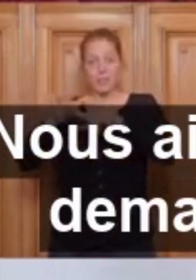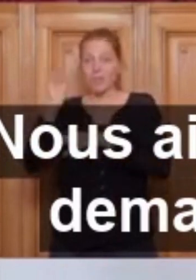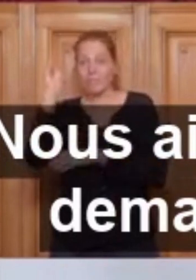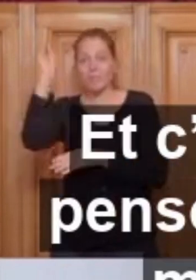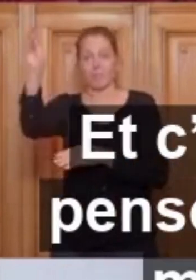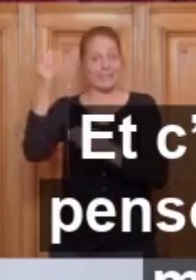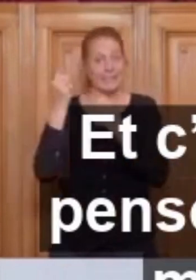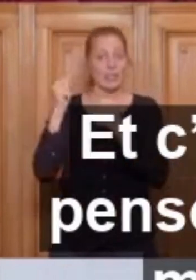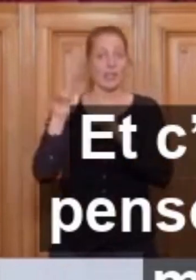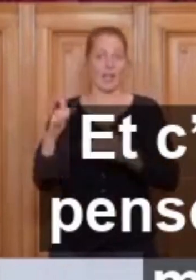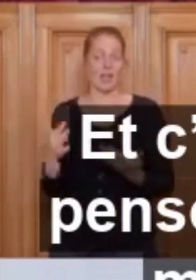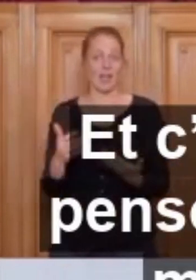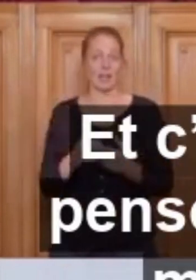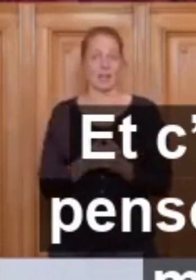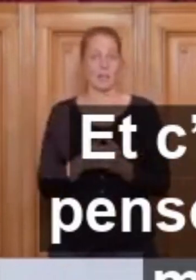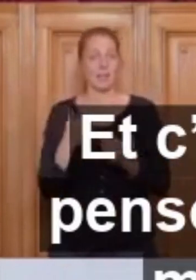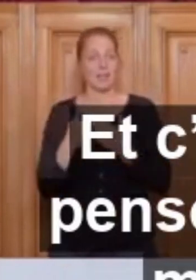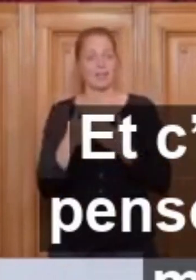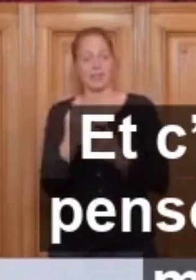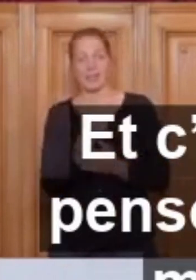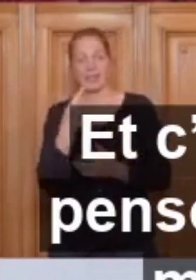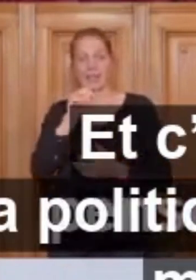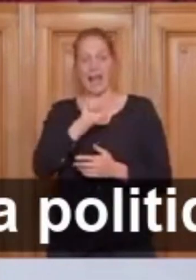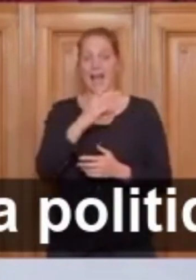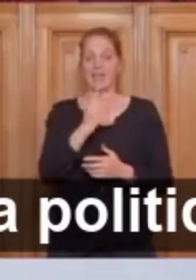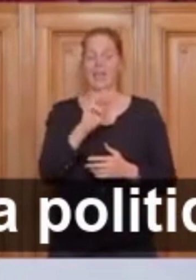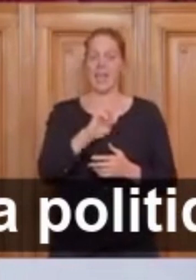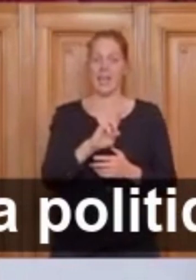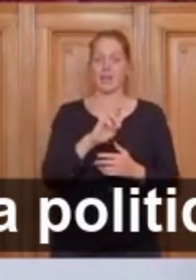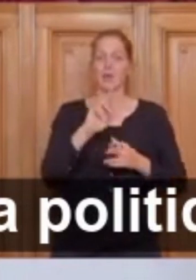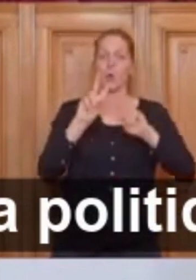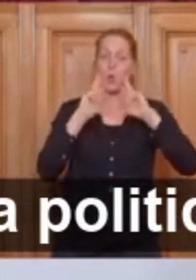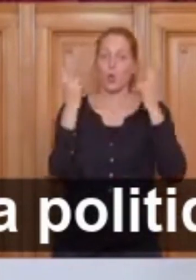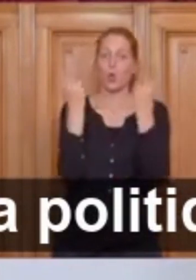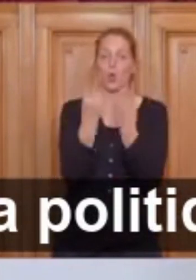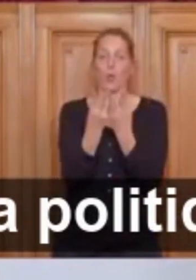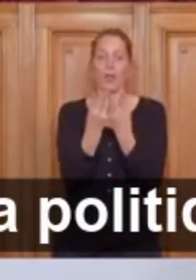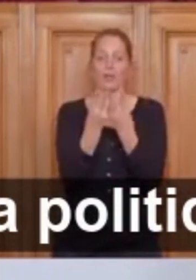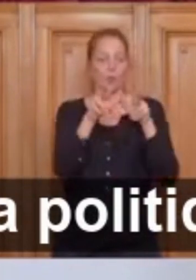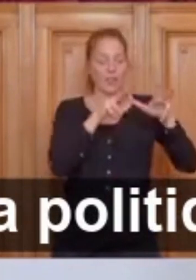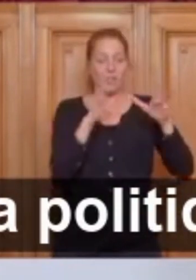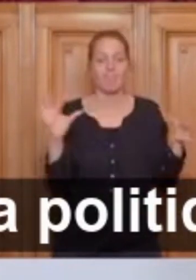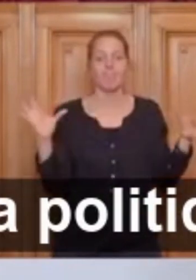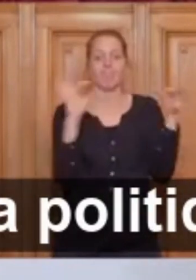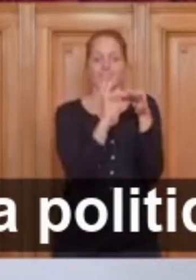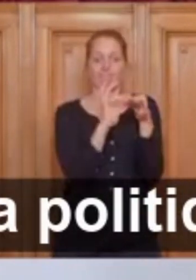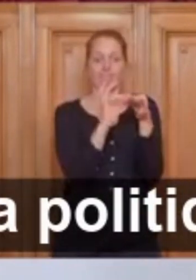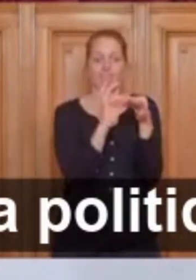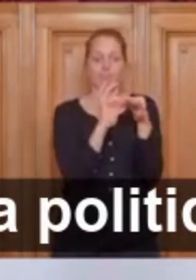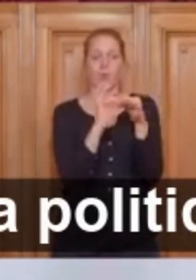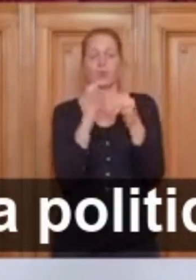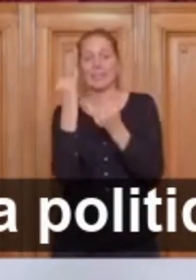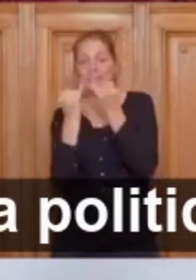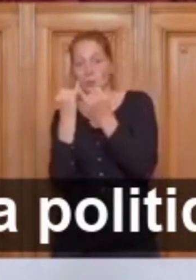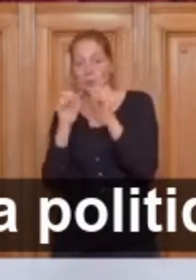Perspektive und dafür denken wir konsequent bei der ADR, die Umweltpolitik mit der Ökonomie, die Umweltpolitik mit der